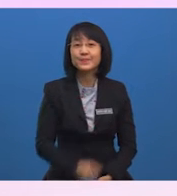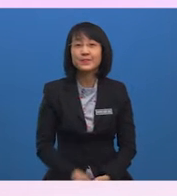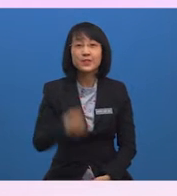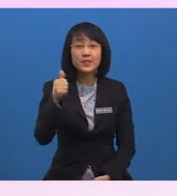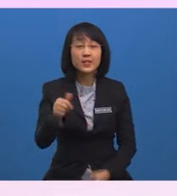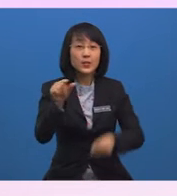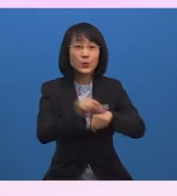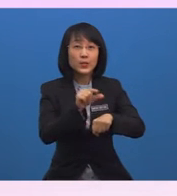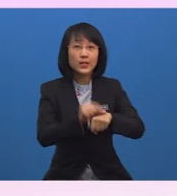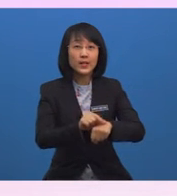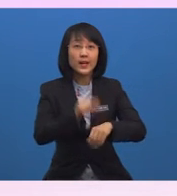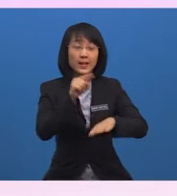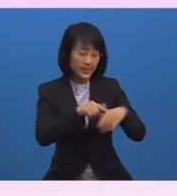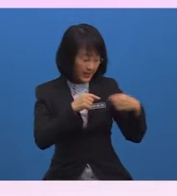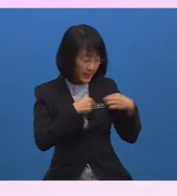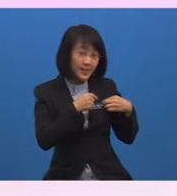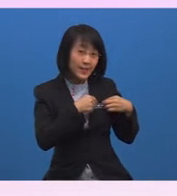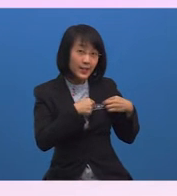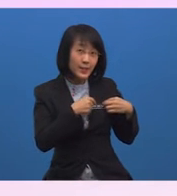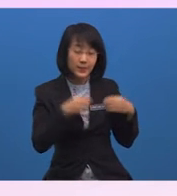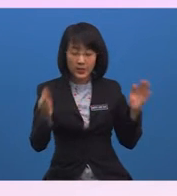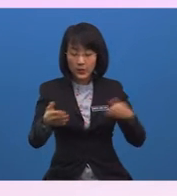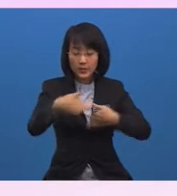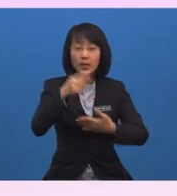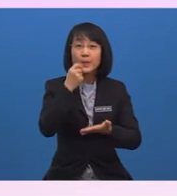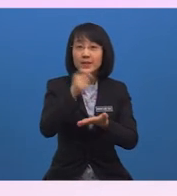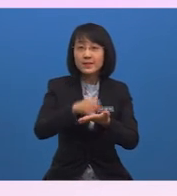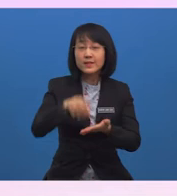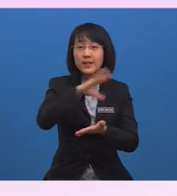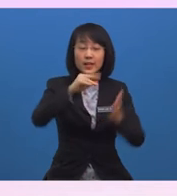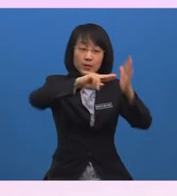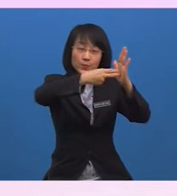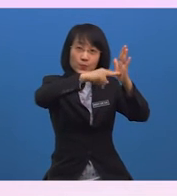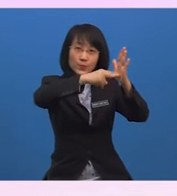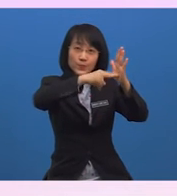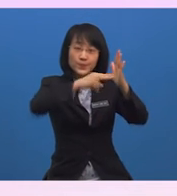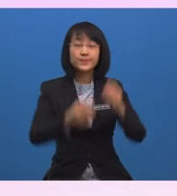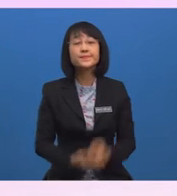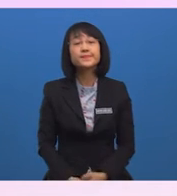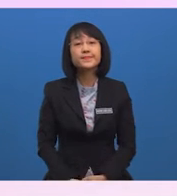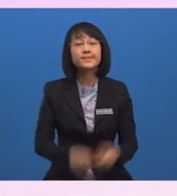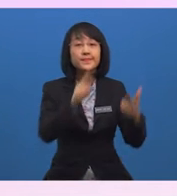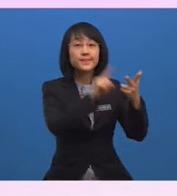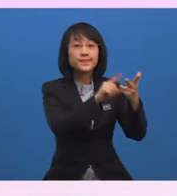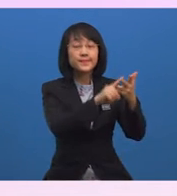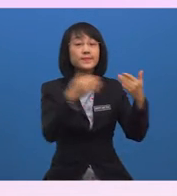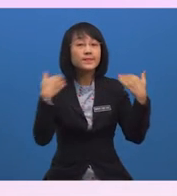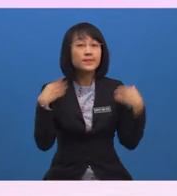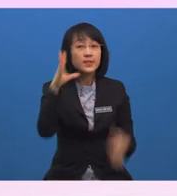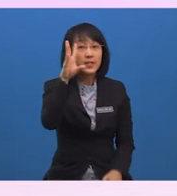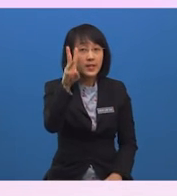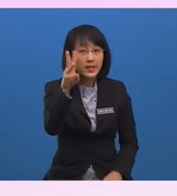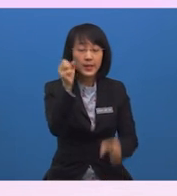nama, kotak pensel dan pemutar skru. Kedua, terdapat 6 bentuk magnet,